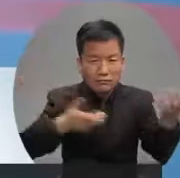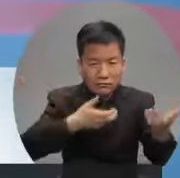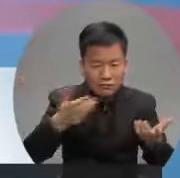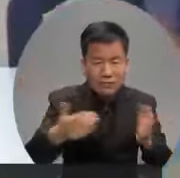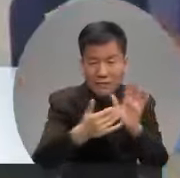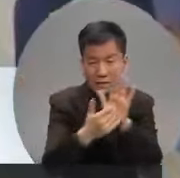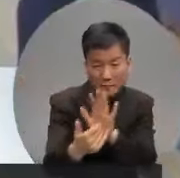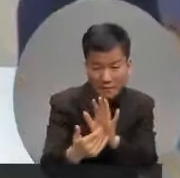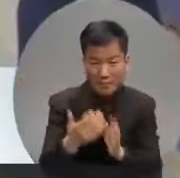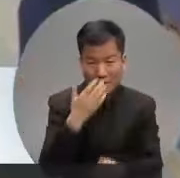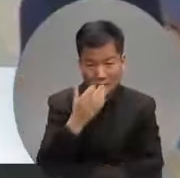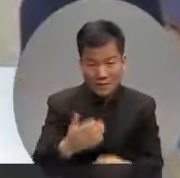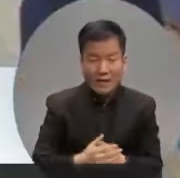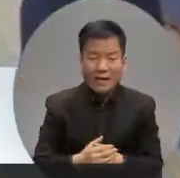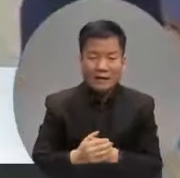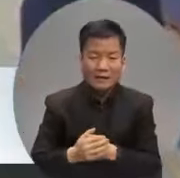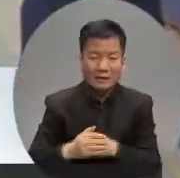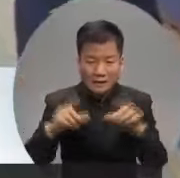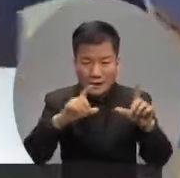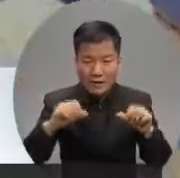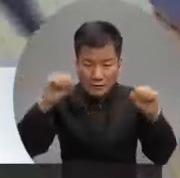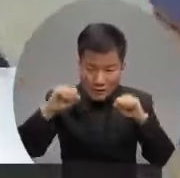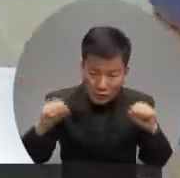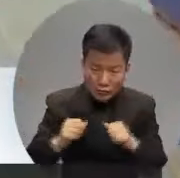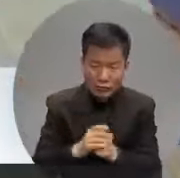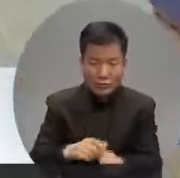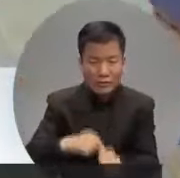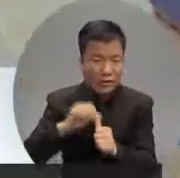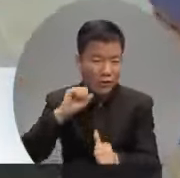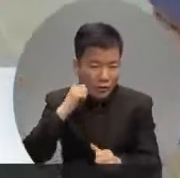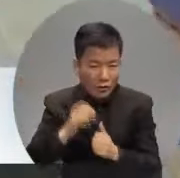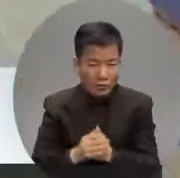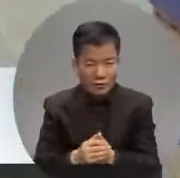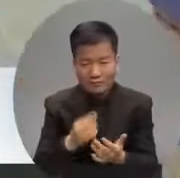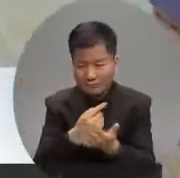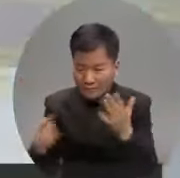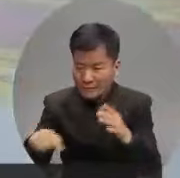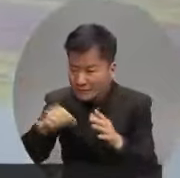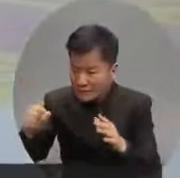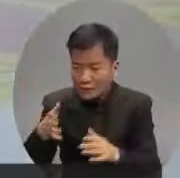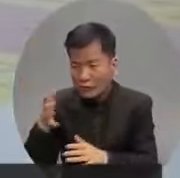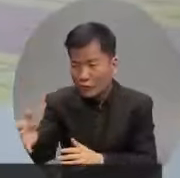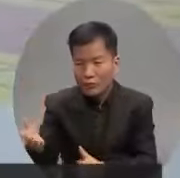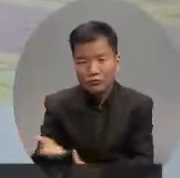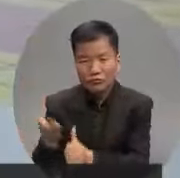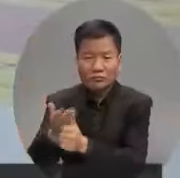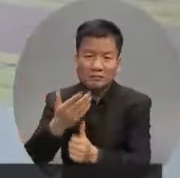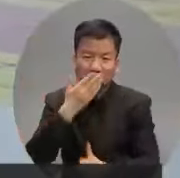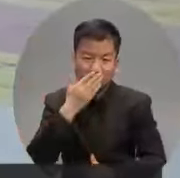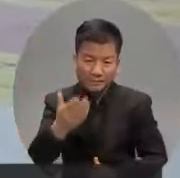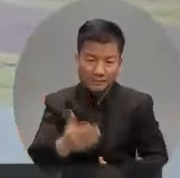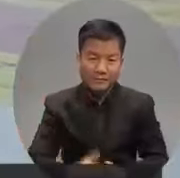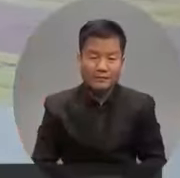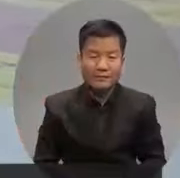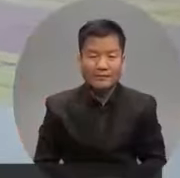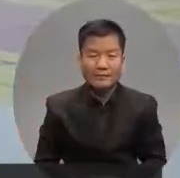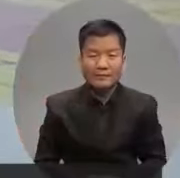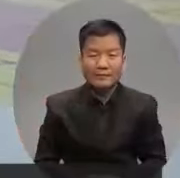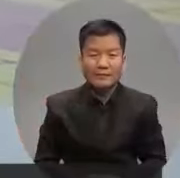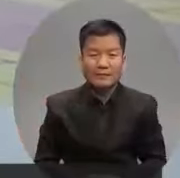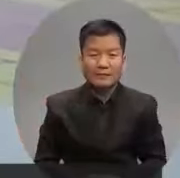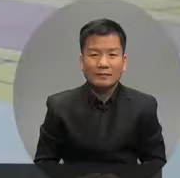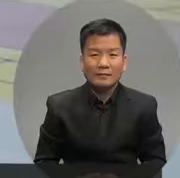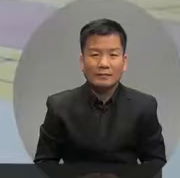우수선수의 유출을 막고 생활체육으로는 발굴할 수 없는 소외 종목의 선수도 육성한다는 계획입니다. 이초원 기자의